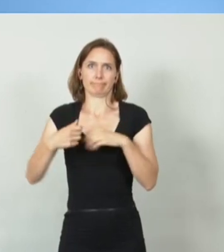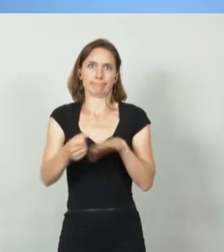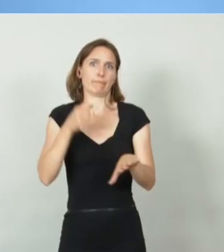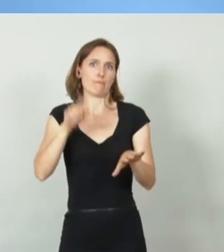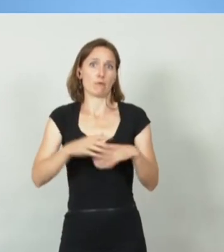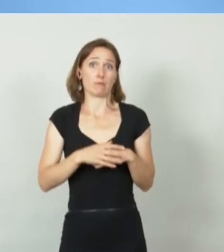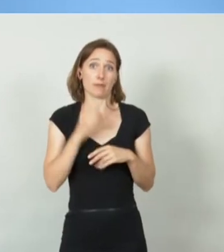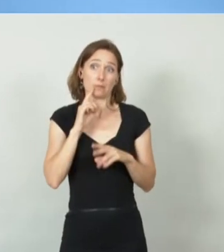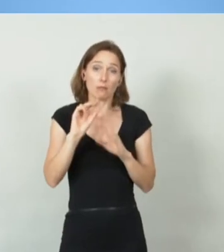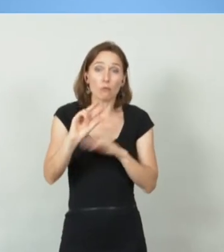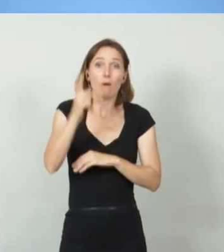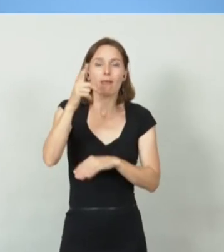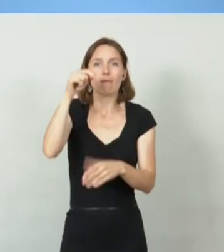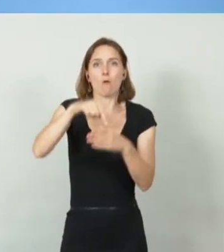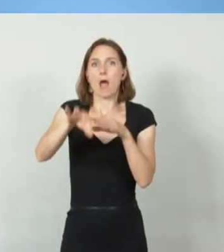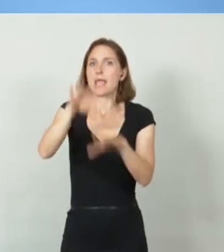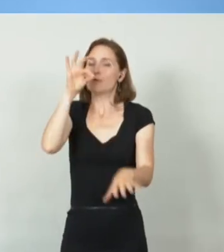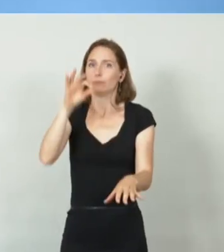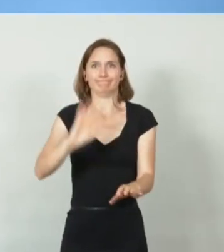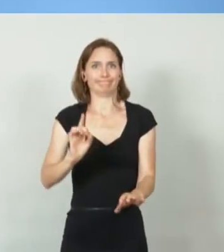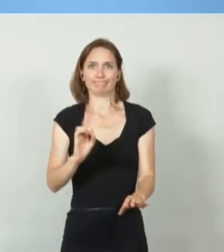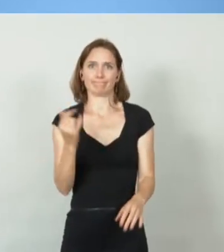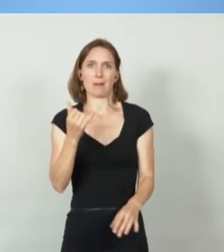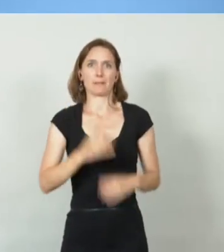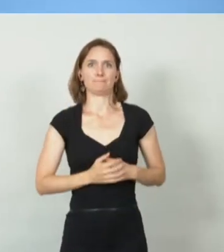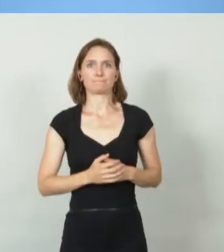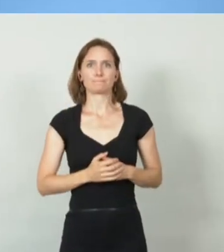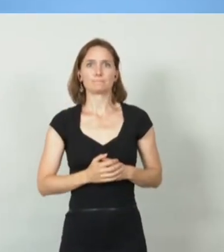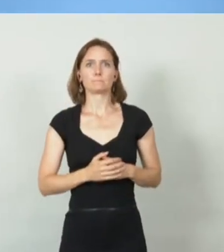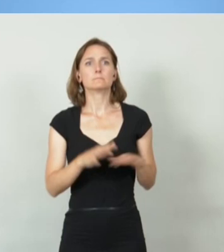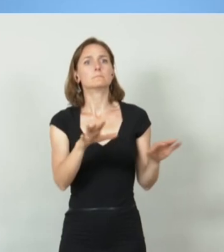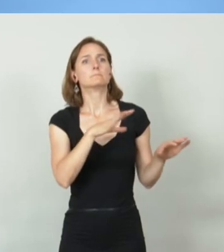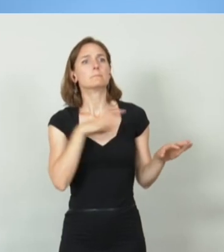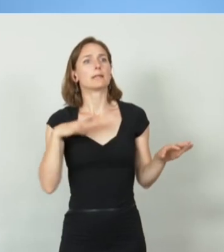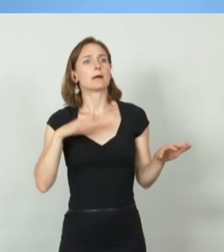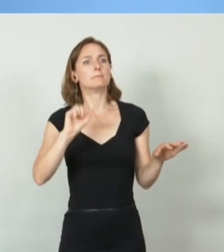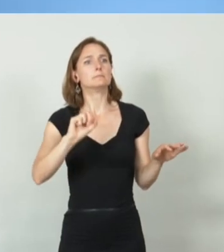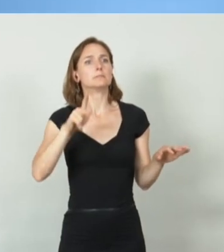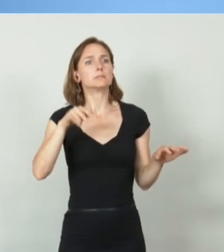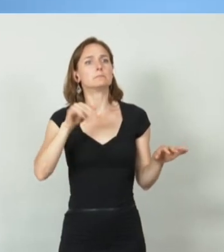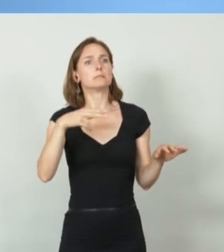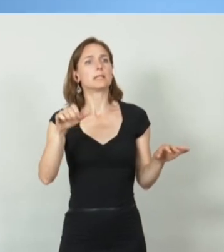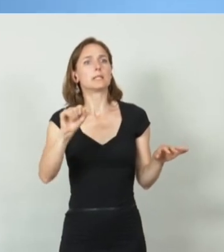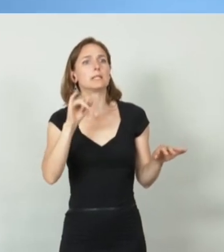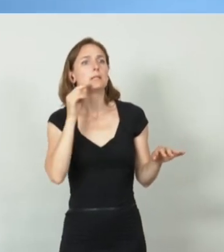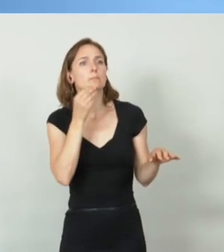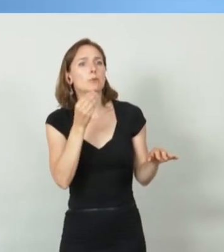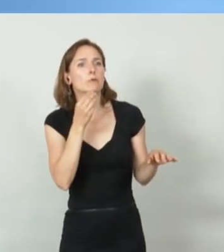merci madame spinny je vois pas si vous avez votre micro d'éclairé oui